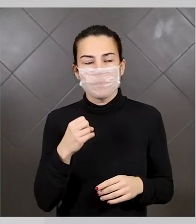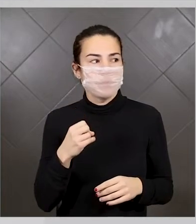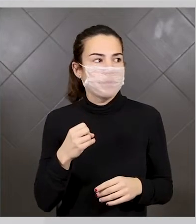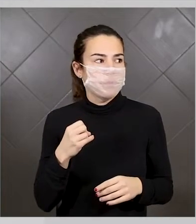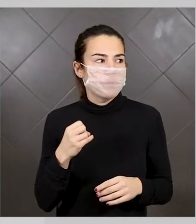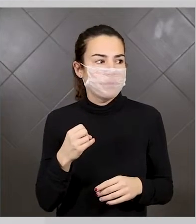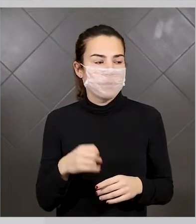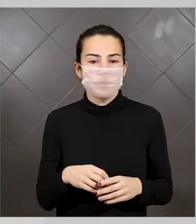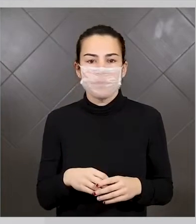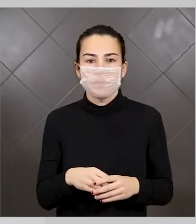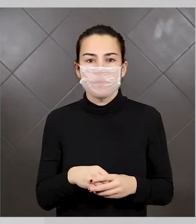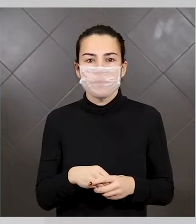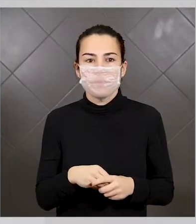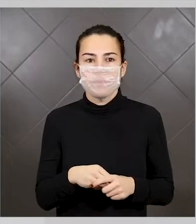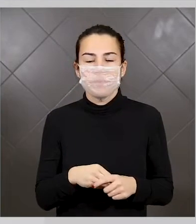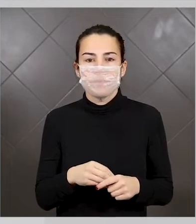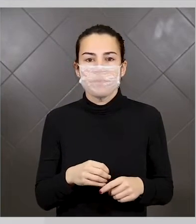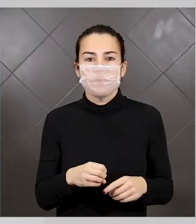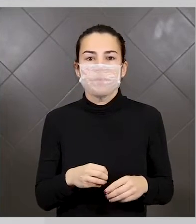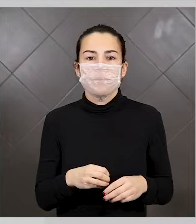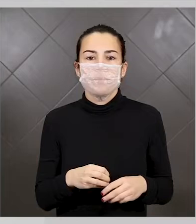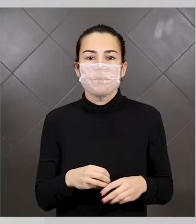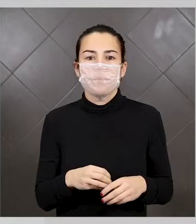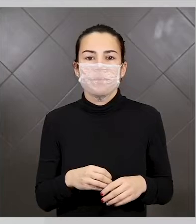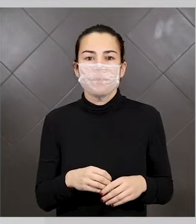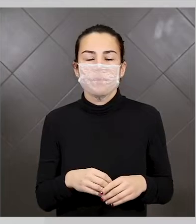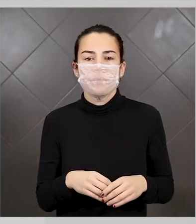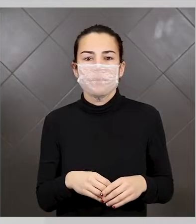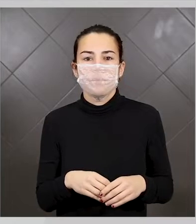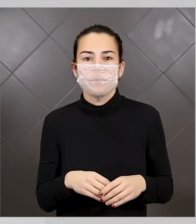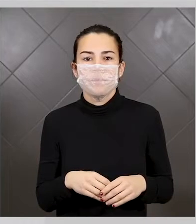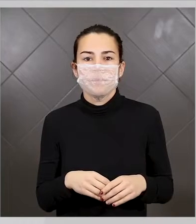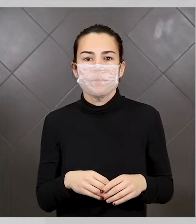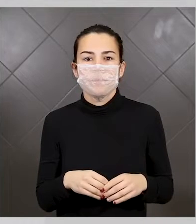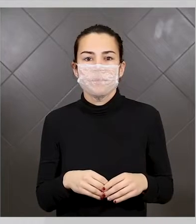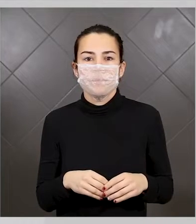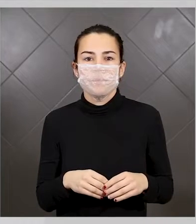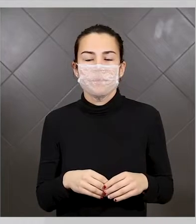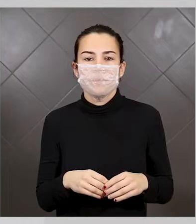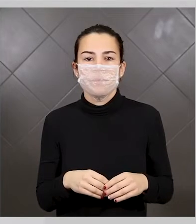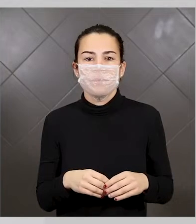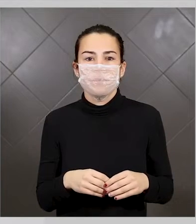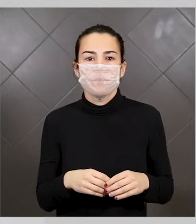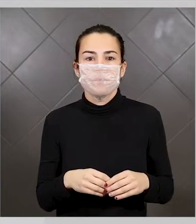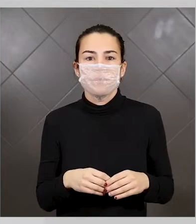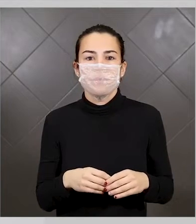d'agafar un babà i envivar-lo amb un almívar amb alcohol, nosaltres el que hem fet és agafar més llet de mel,